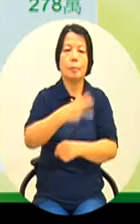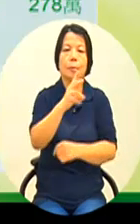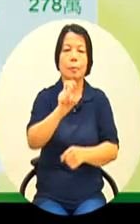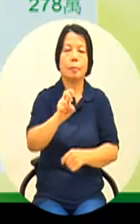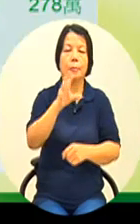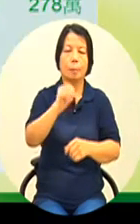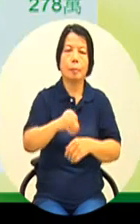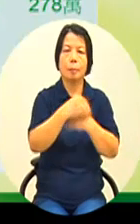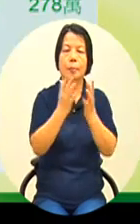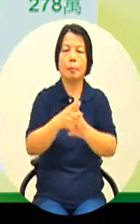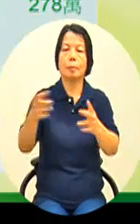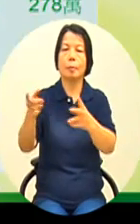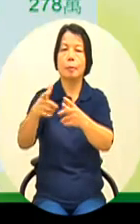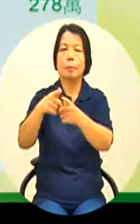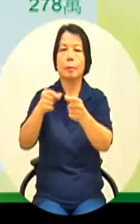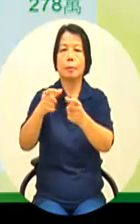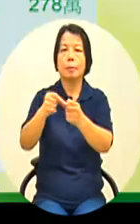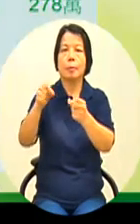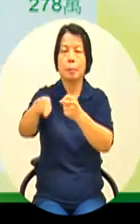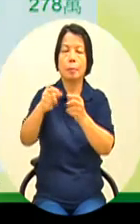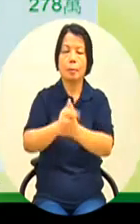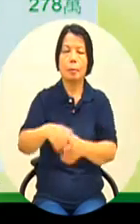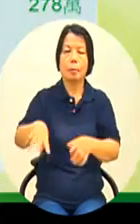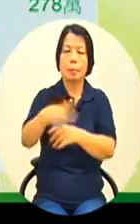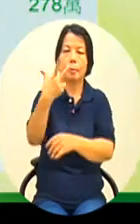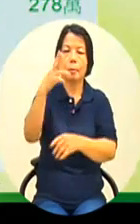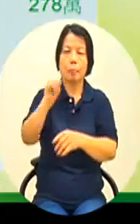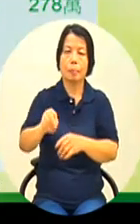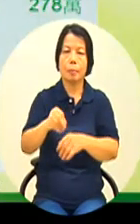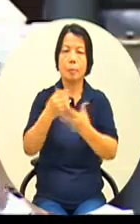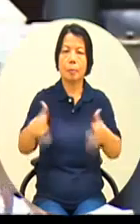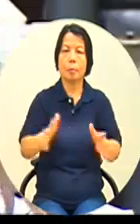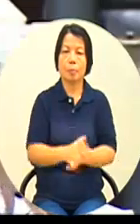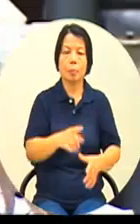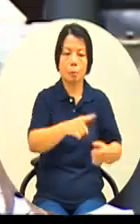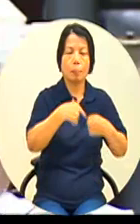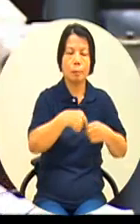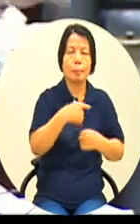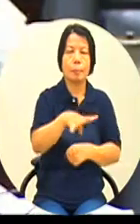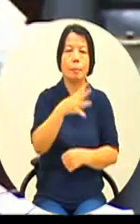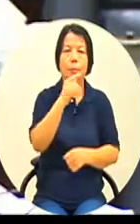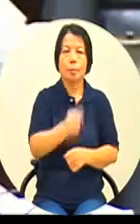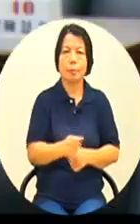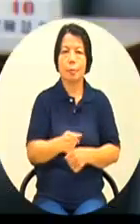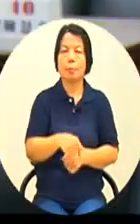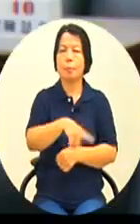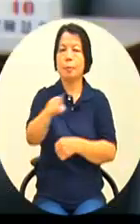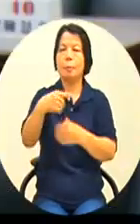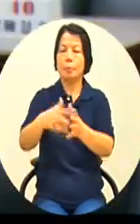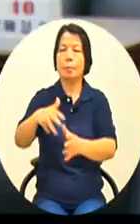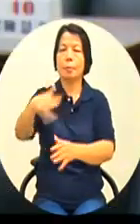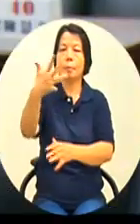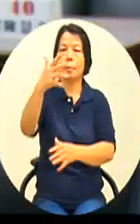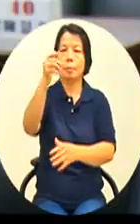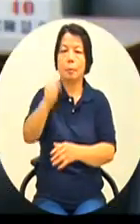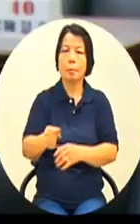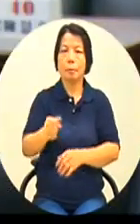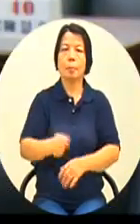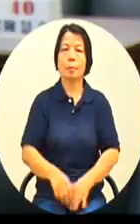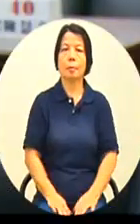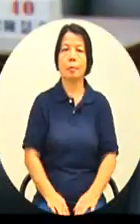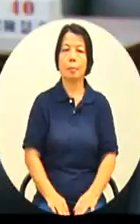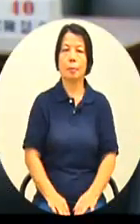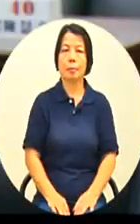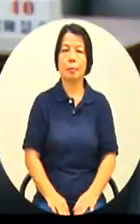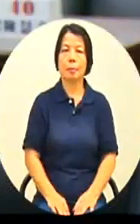小镇个有795万，咱个产值才4亿外呢。人一个八百八百个，啊！咱哩就